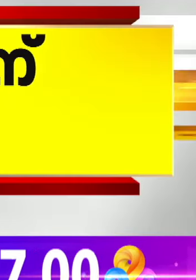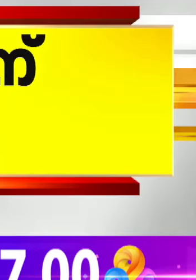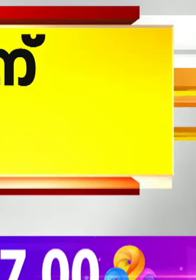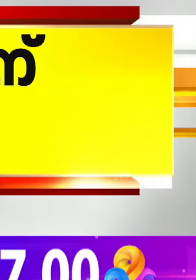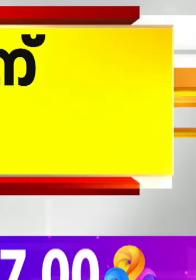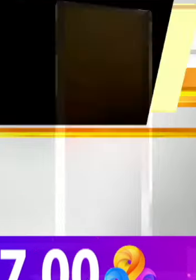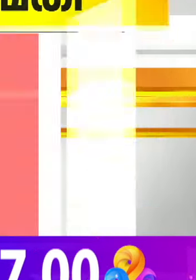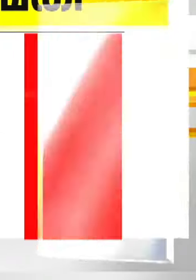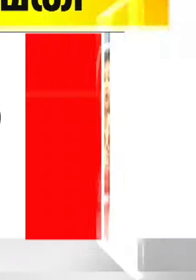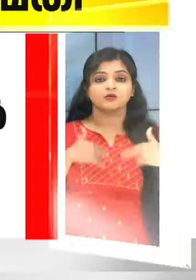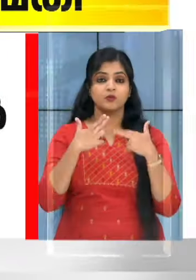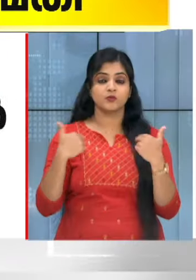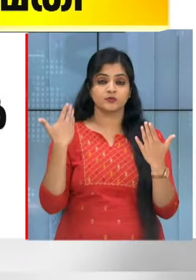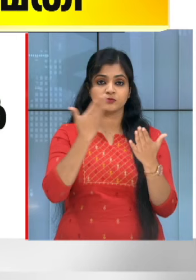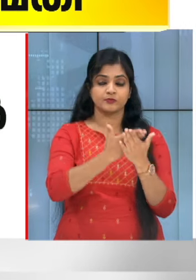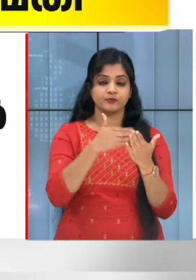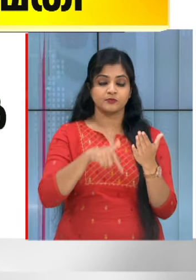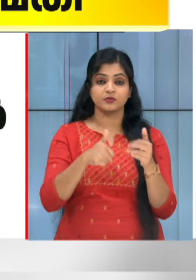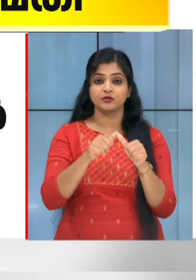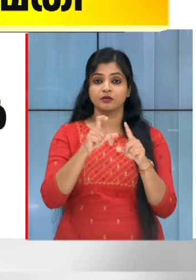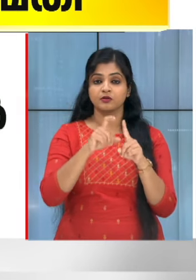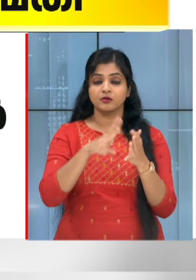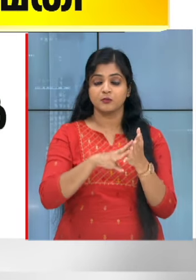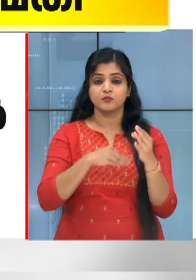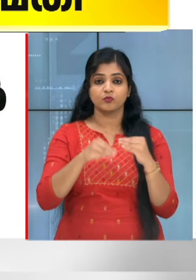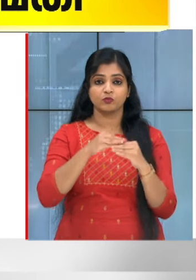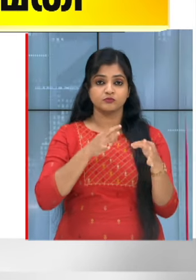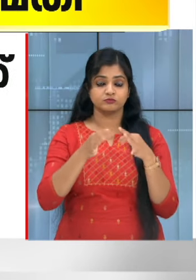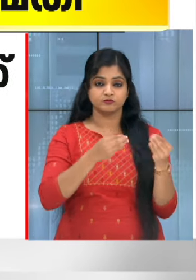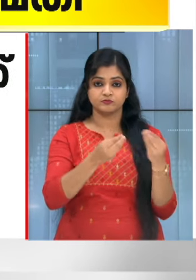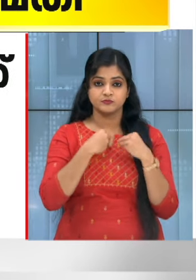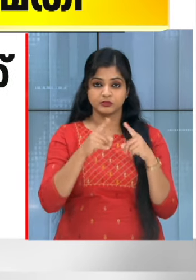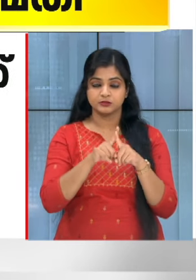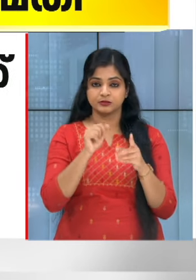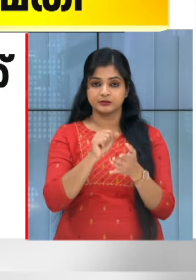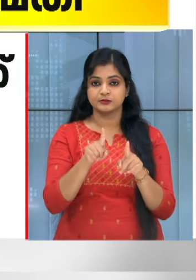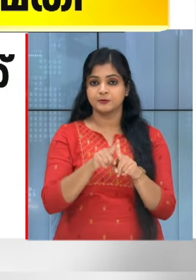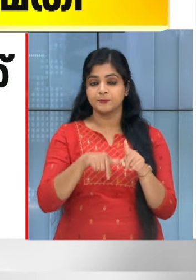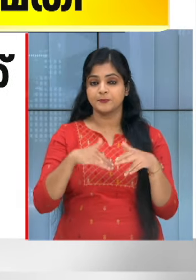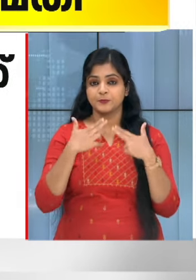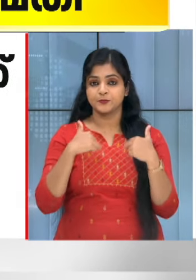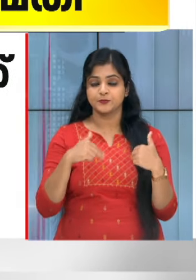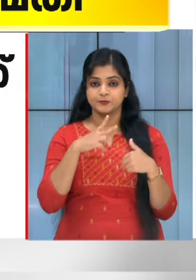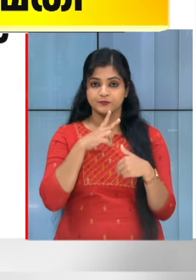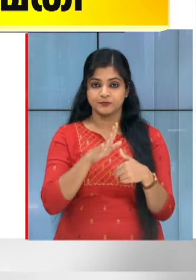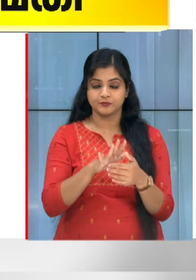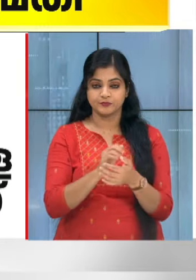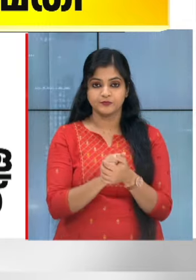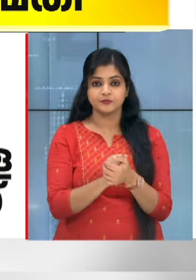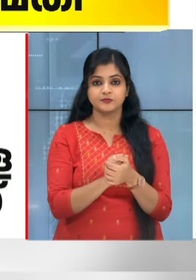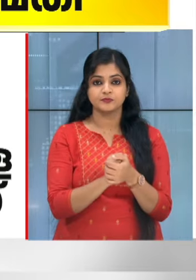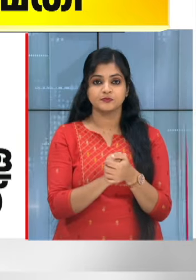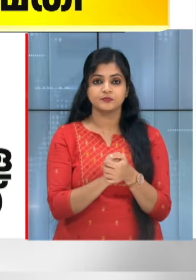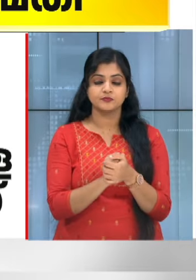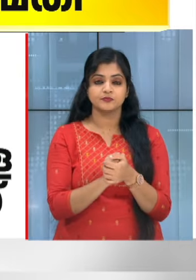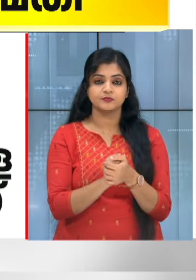ഹൈക്കോടതി ഇക്കാര്യം ADM-നോട് ഇവരുടെ വിശദീകരണം കൂടി, ക്ഷേത്ര കമ്മിറ്റി ഭാരവാഹികളുടെ വിശദീകരണം കൂടി കേൾക്കണം എന്നുള്ള നിർദ്ദേശം ഹൈക്കോടതി മുന്നോട്ട്